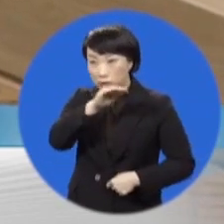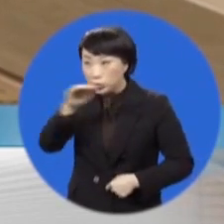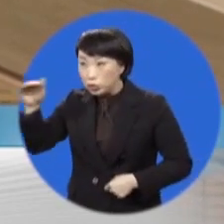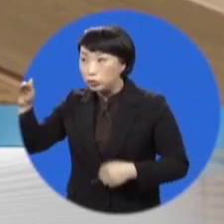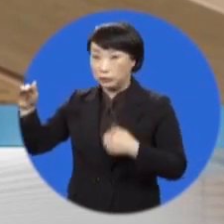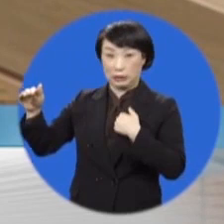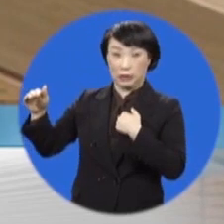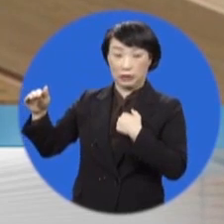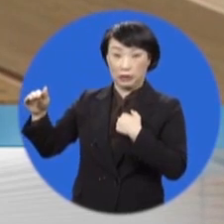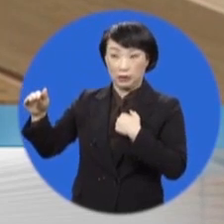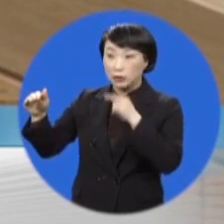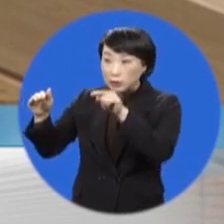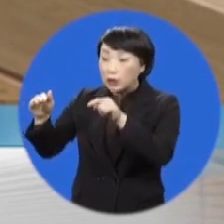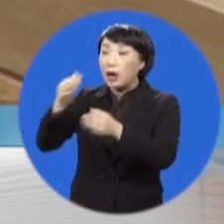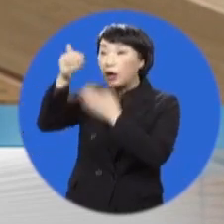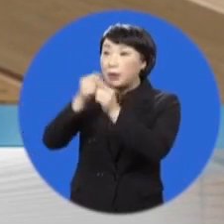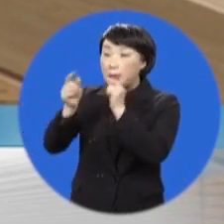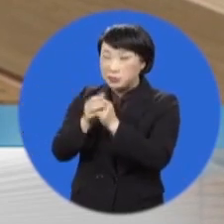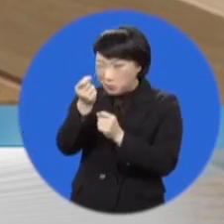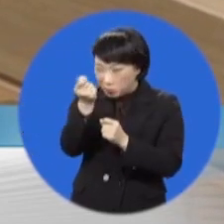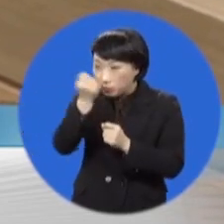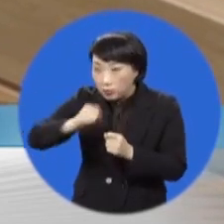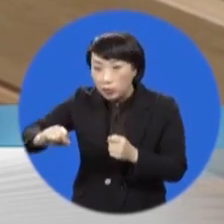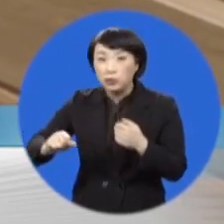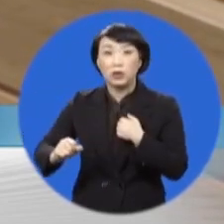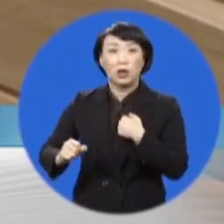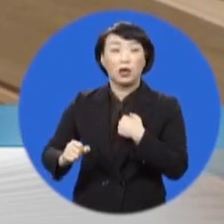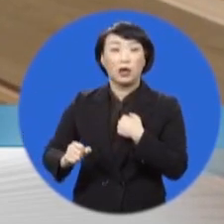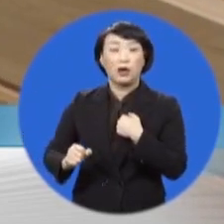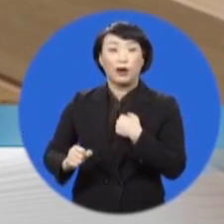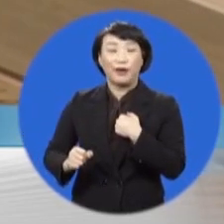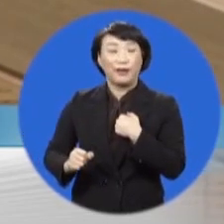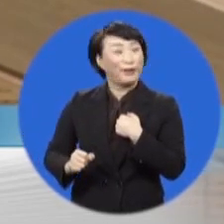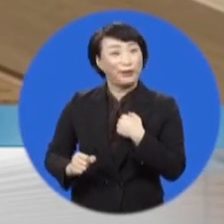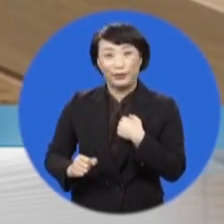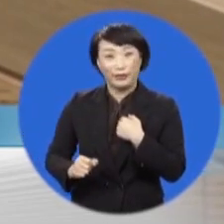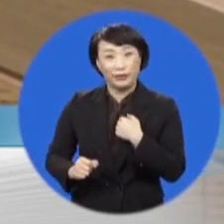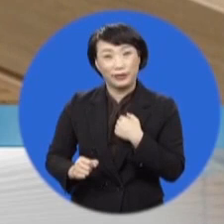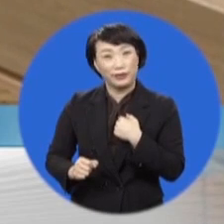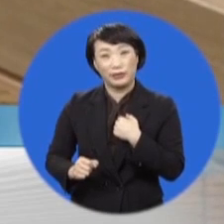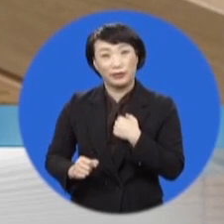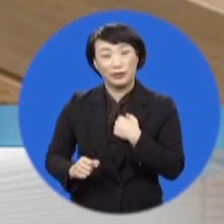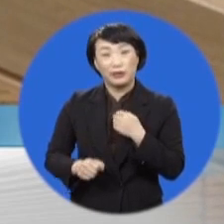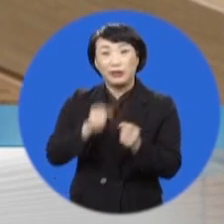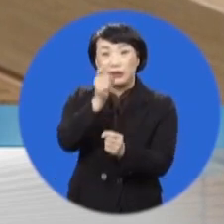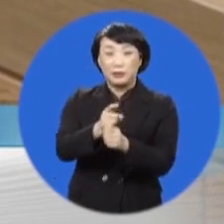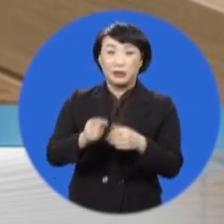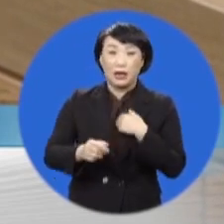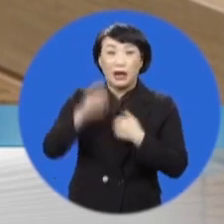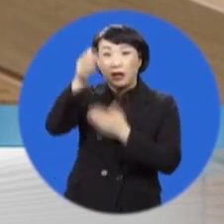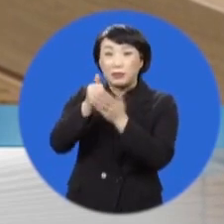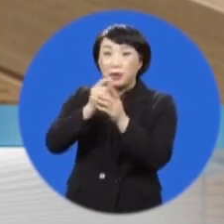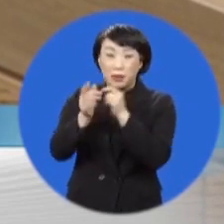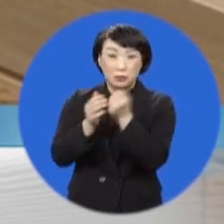앞에서 내가 그만 숨을 한 휙 이란 북구 움직이면 나는 내가 버릇도 하나님의